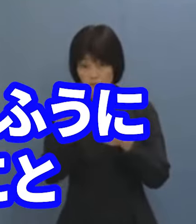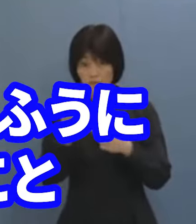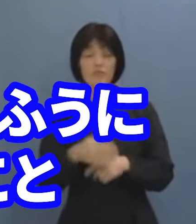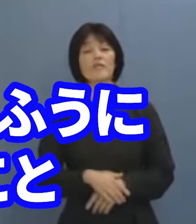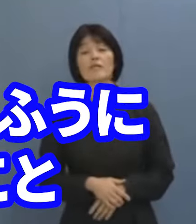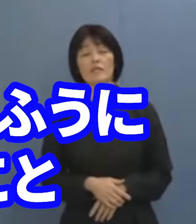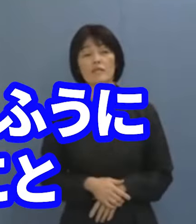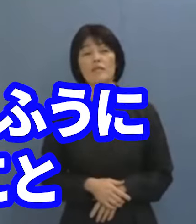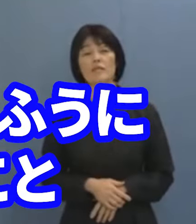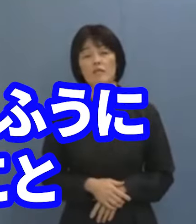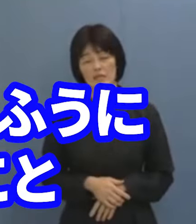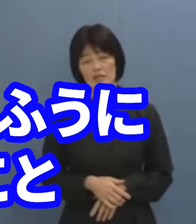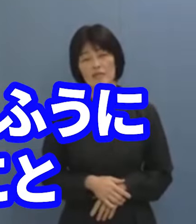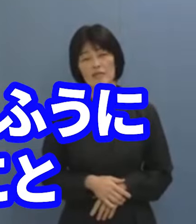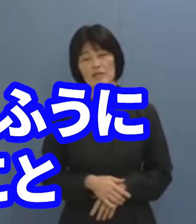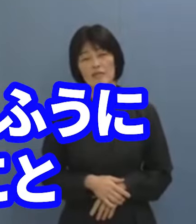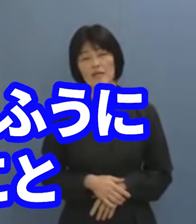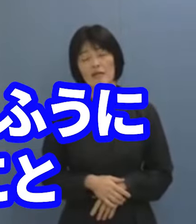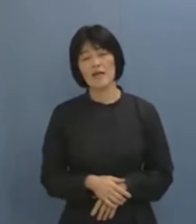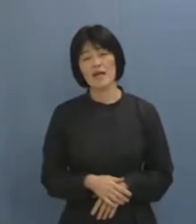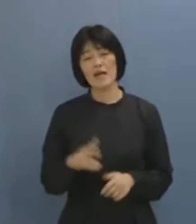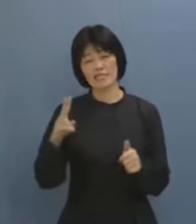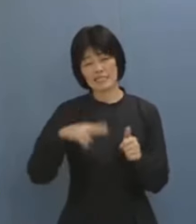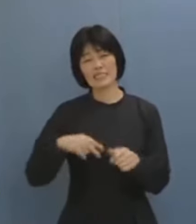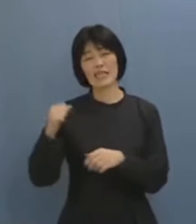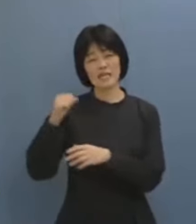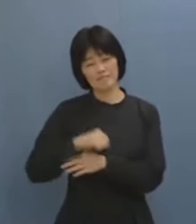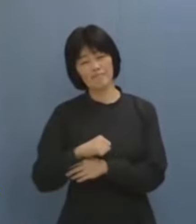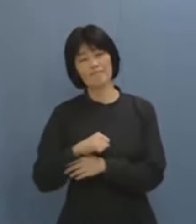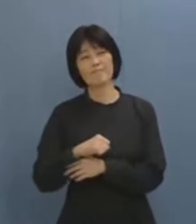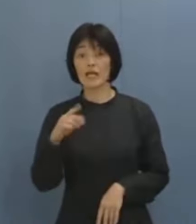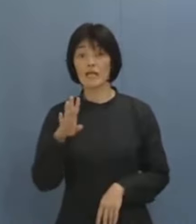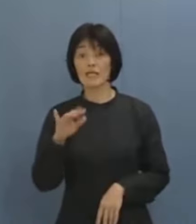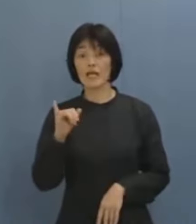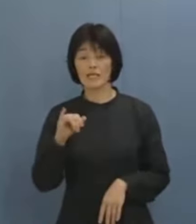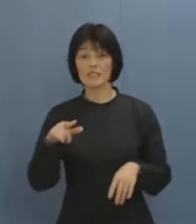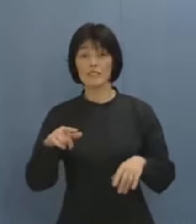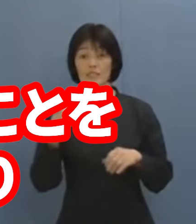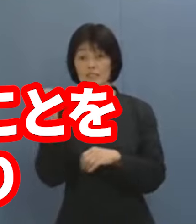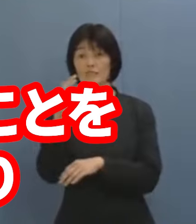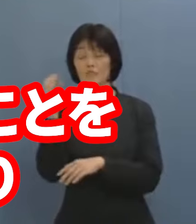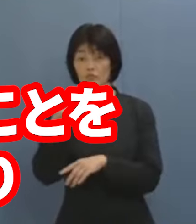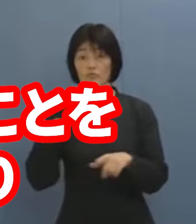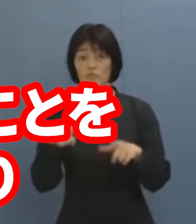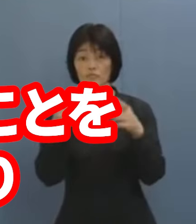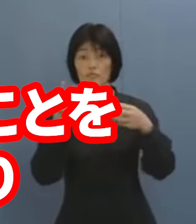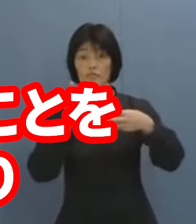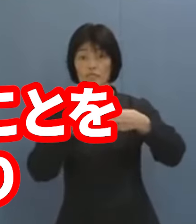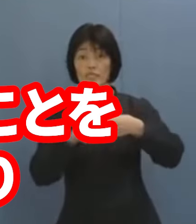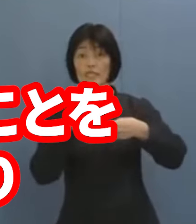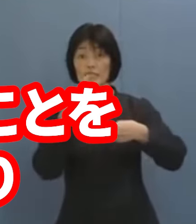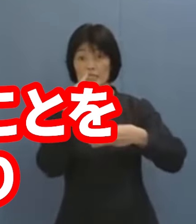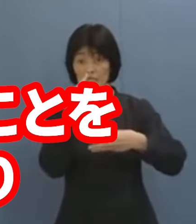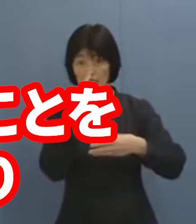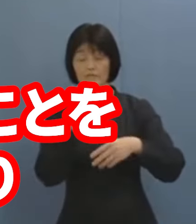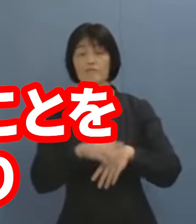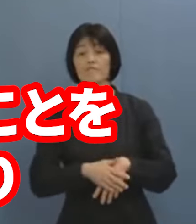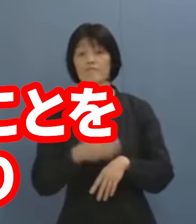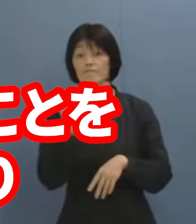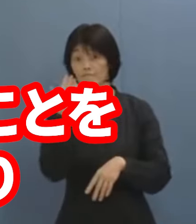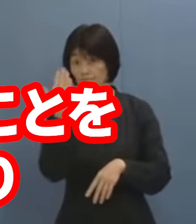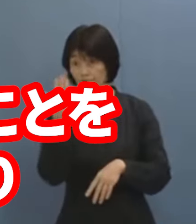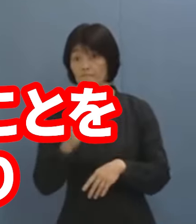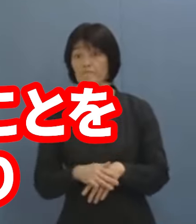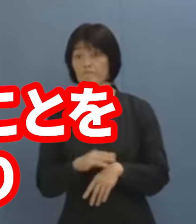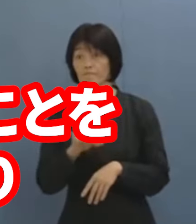つ一つの事案がどういうふうに評価されるかということ次第だと思いますね。 は い、 あの知事はあの机を叩いたということを、